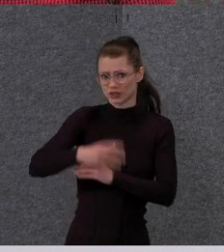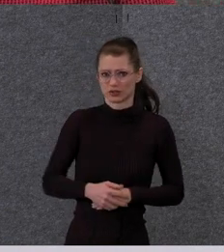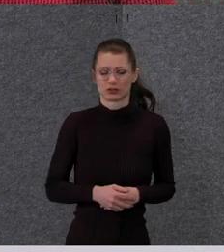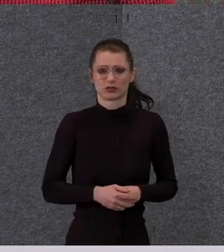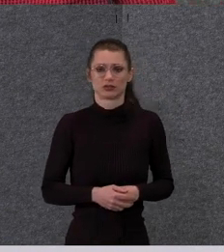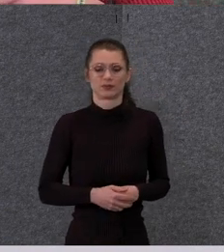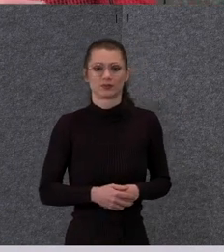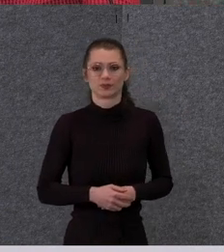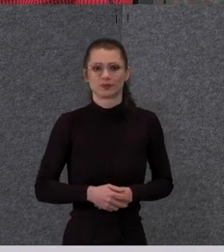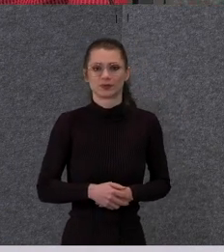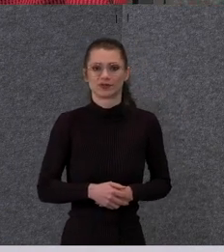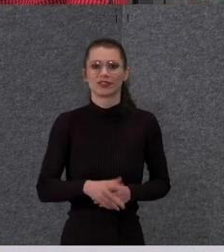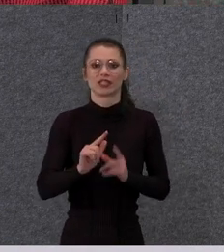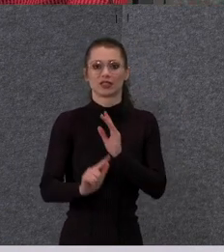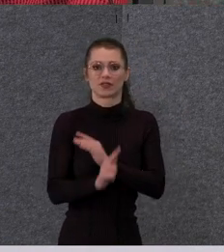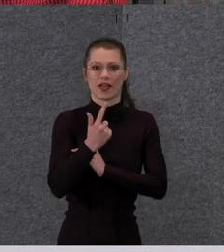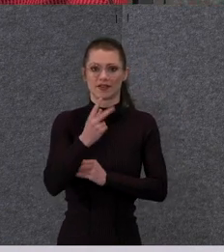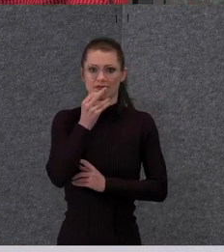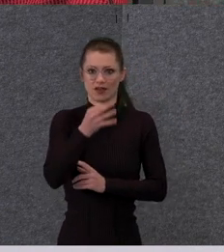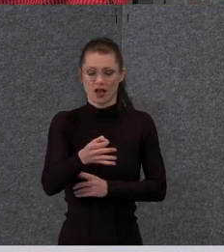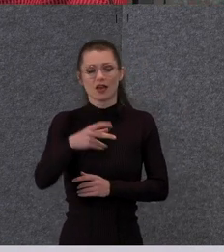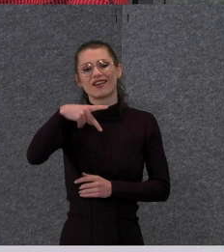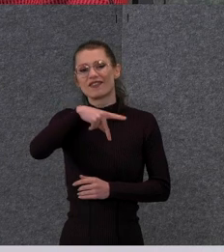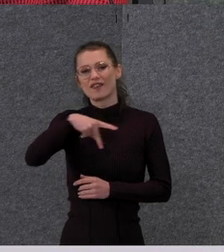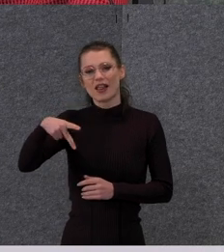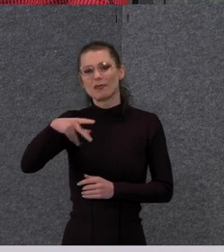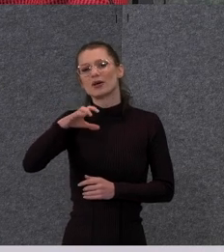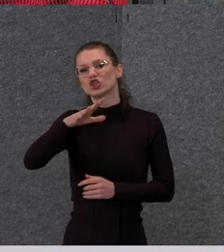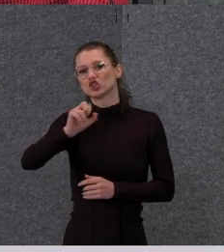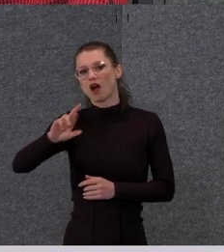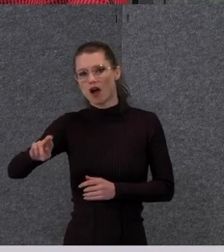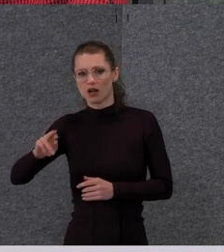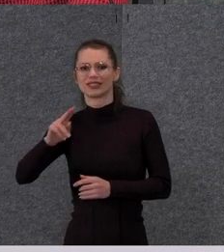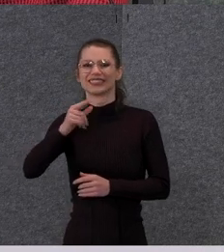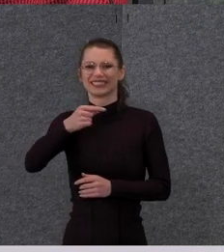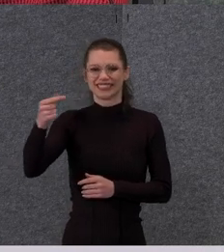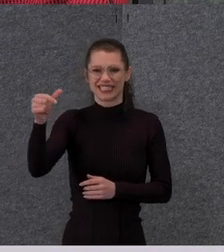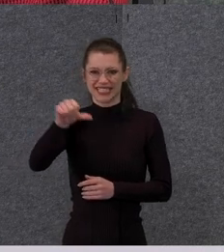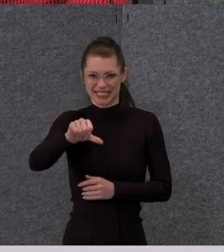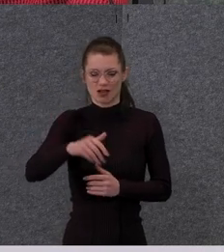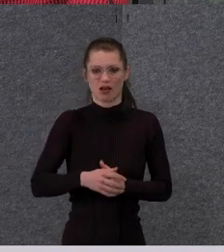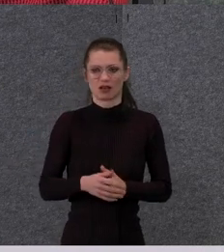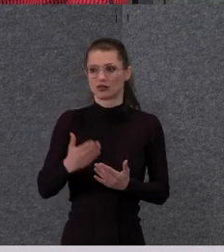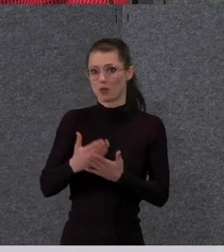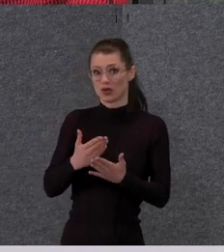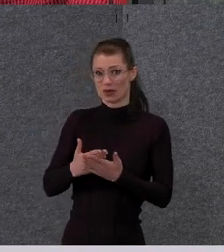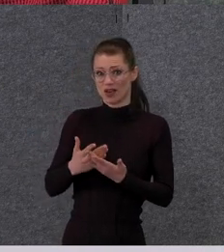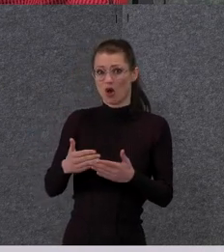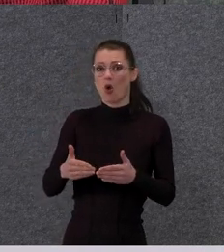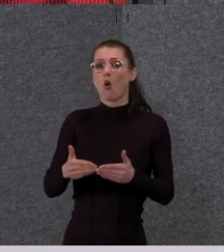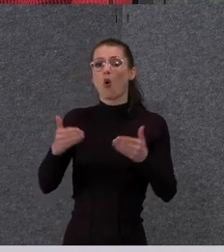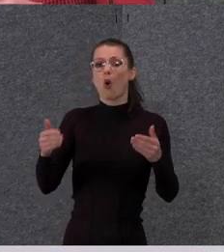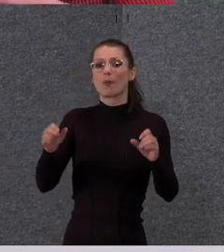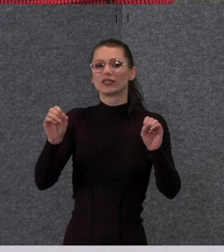von Angelika Botz. Die zweite Frage war von Philipp Schorn-Giesinger. Wie kann uns Open Source konkret bei der Lösung heutiger